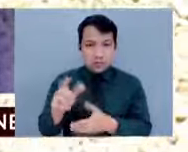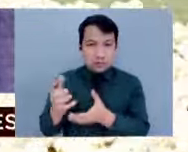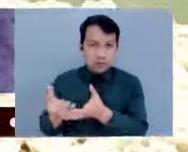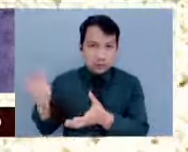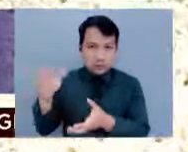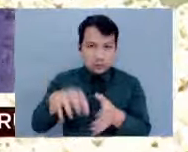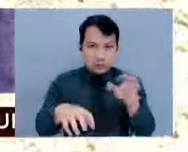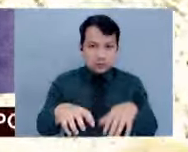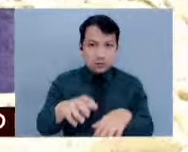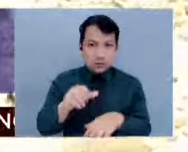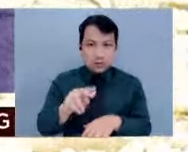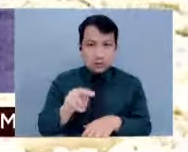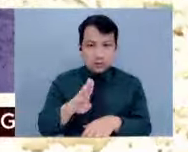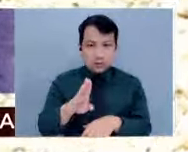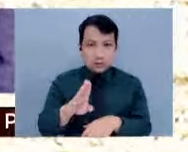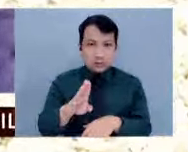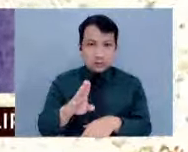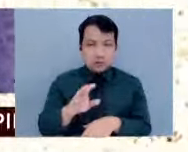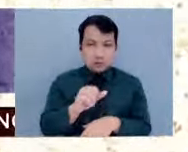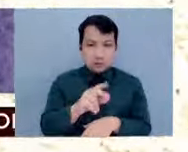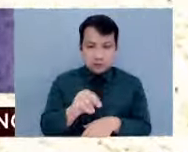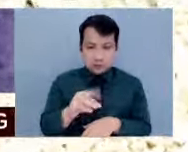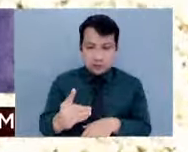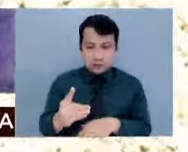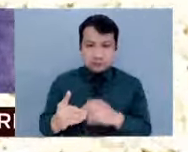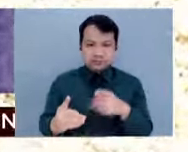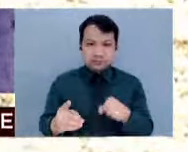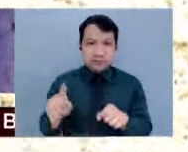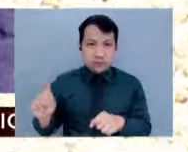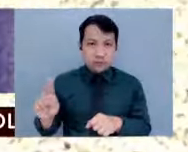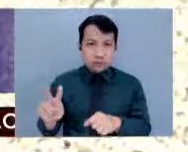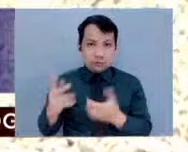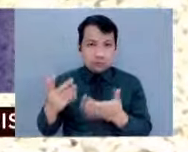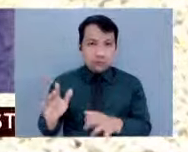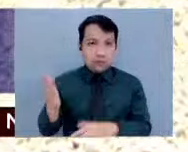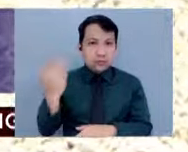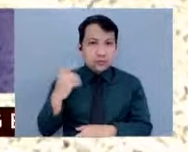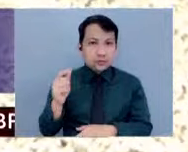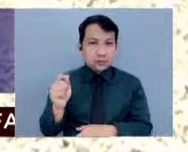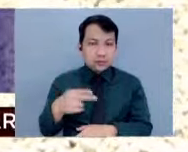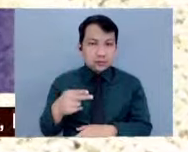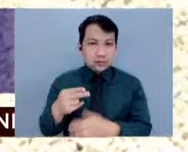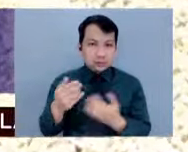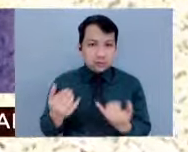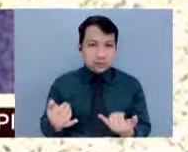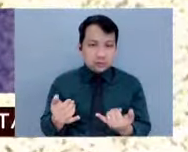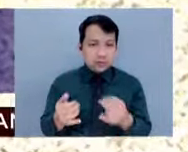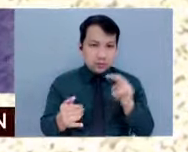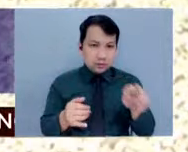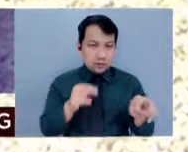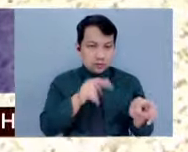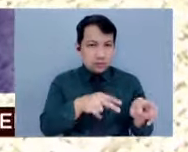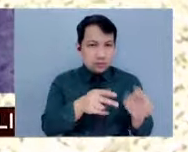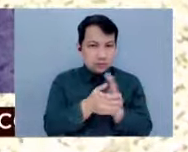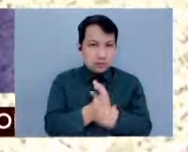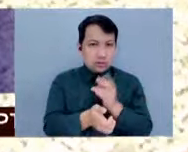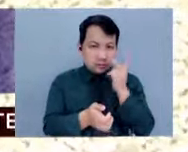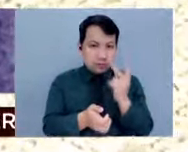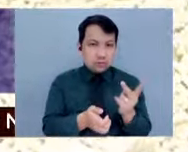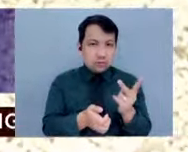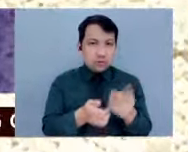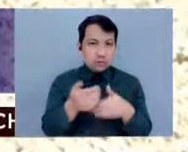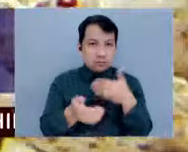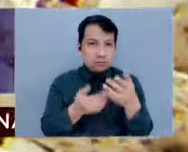sandbar. Nauna na nilang sinuri ang Sandy Key 1 at 2 noong Huwebes. Dito nakita ng mga eksperto na unti-unti